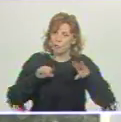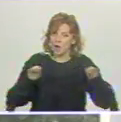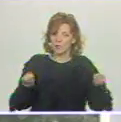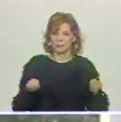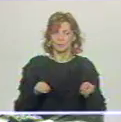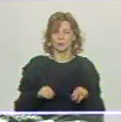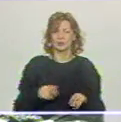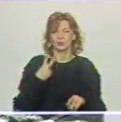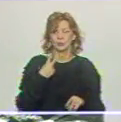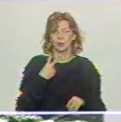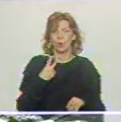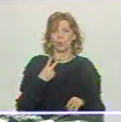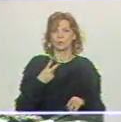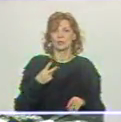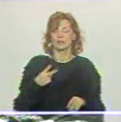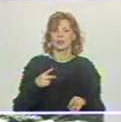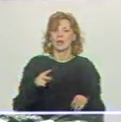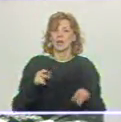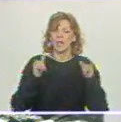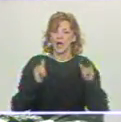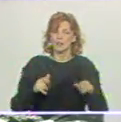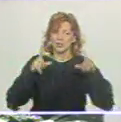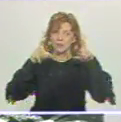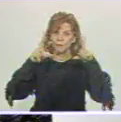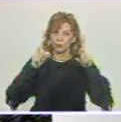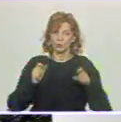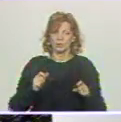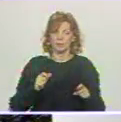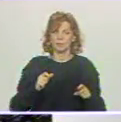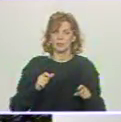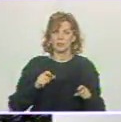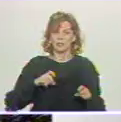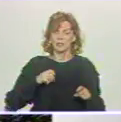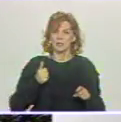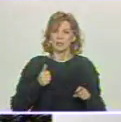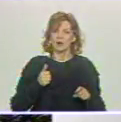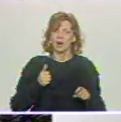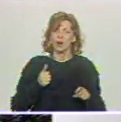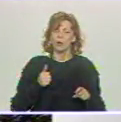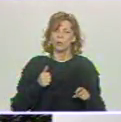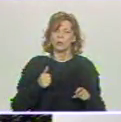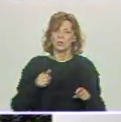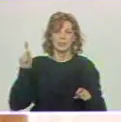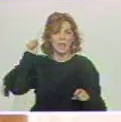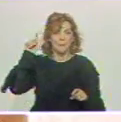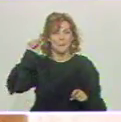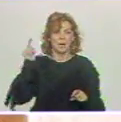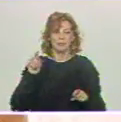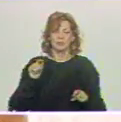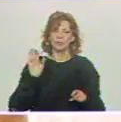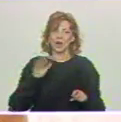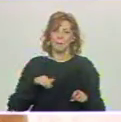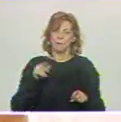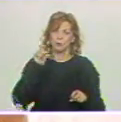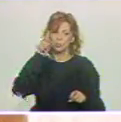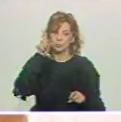Două dintre acele fotografii apăreau făcute pe hipodromul din Parcul Romanescu și am avut surpriza să constatăm